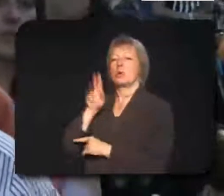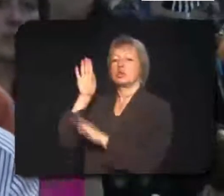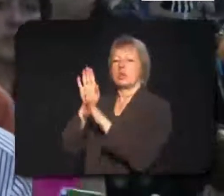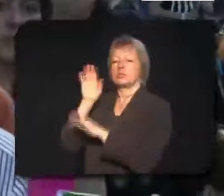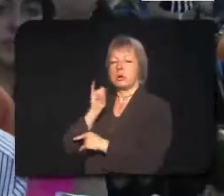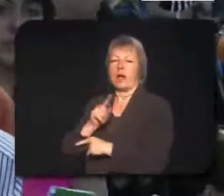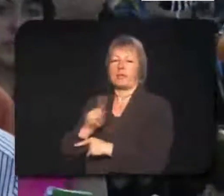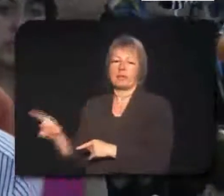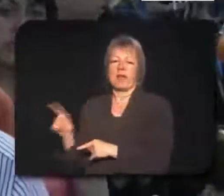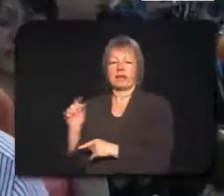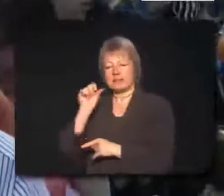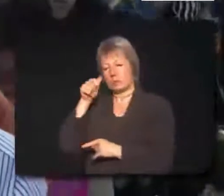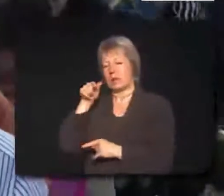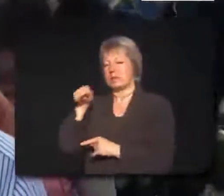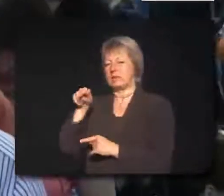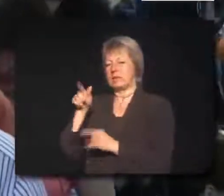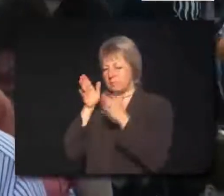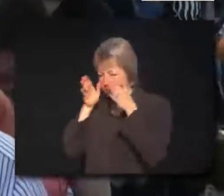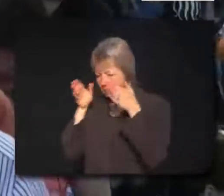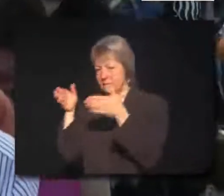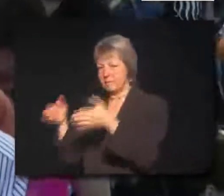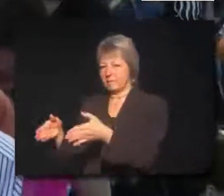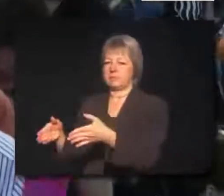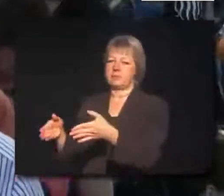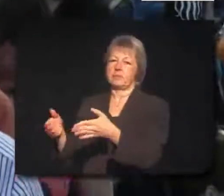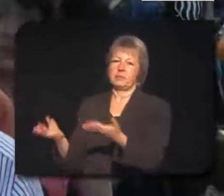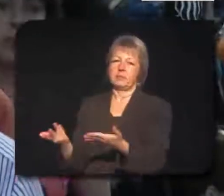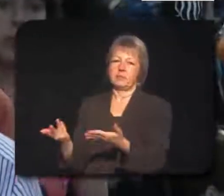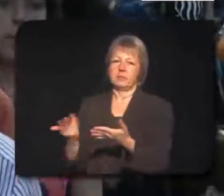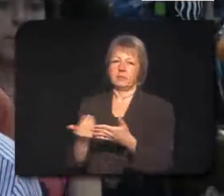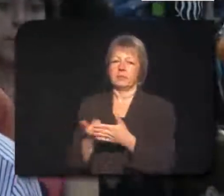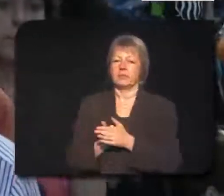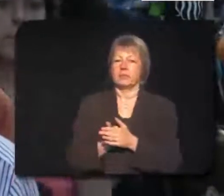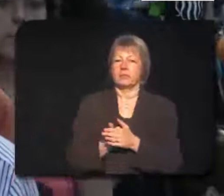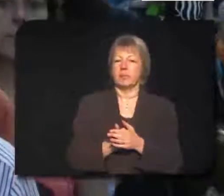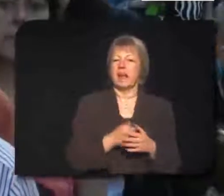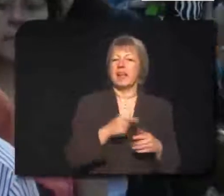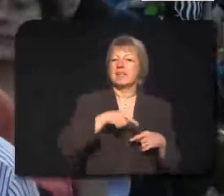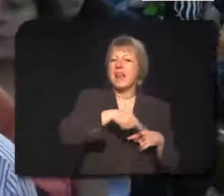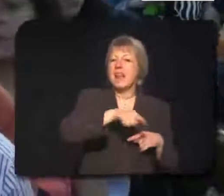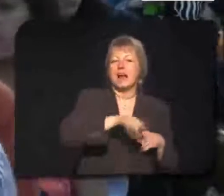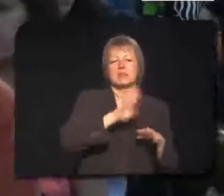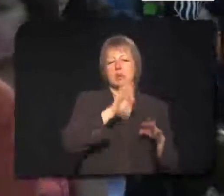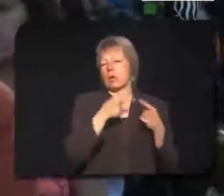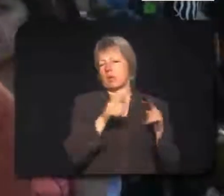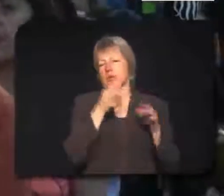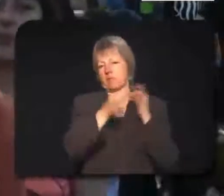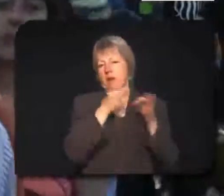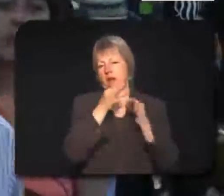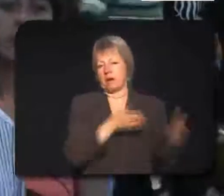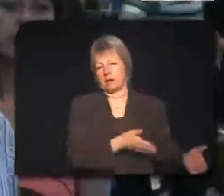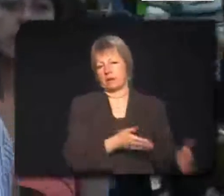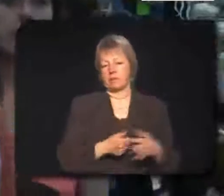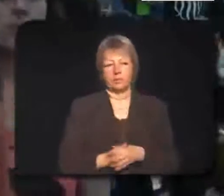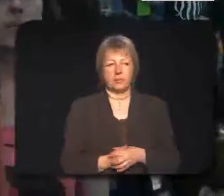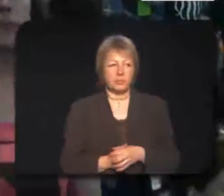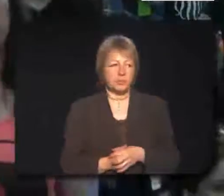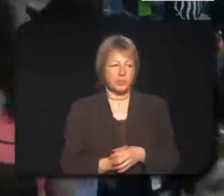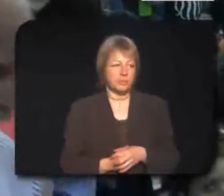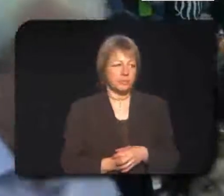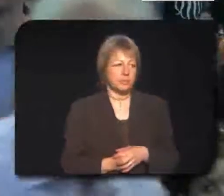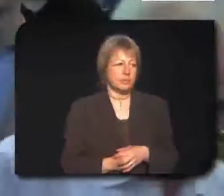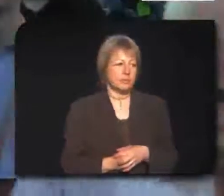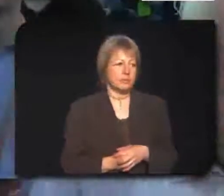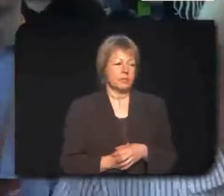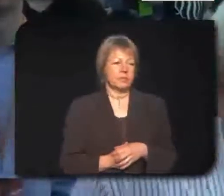fällen stimmt gegen alle Anträge die Delegation beenden sorry ich muss es jetzt knallhart durchziehen sonst